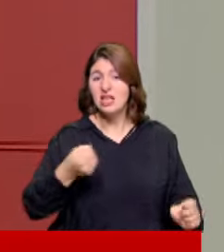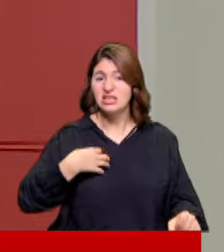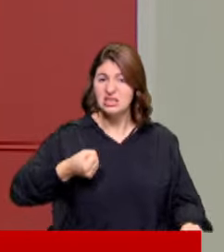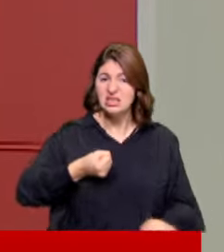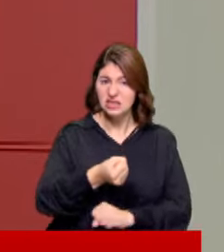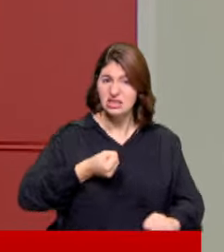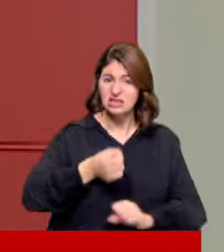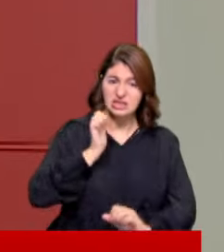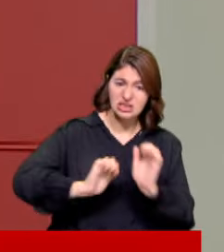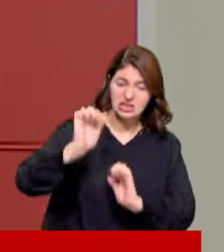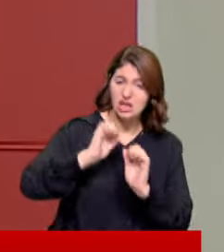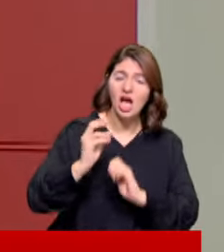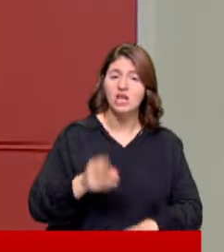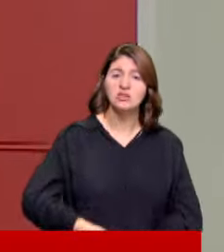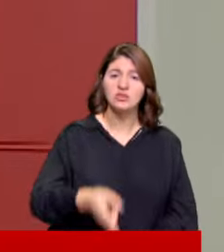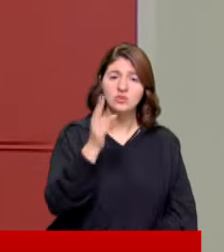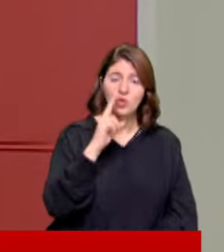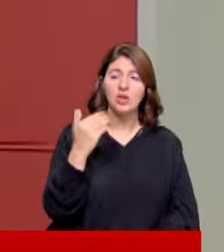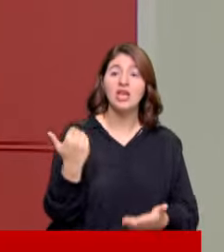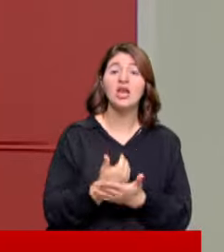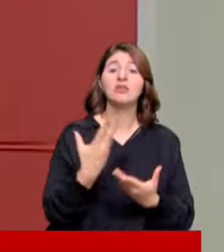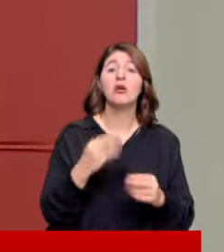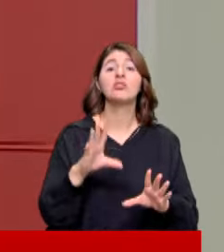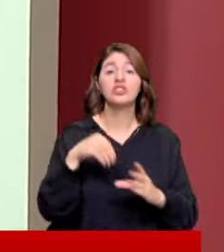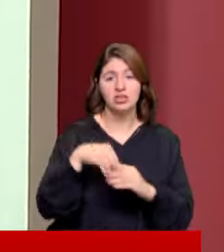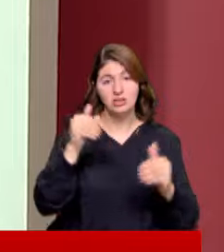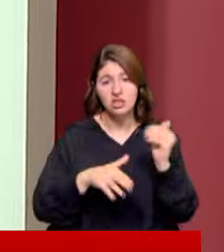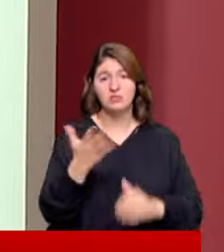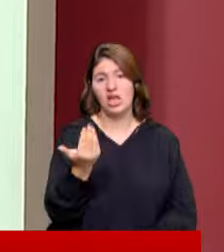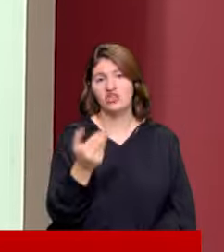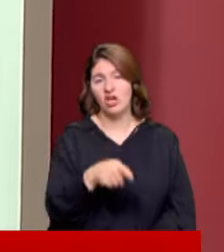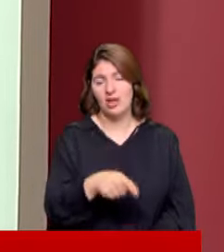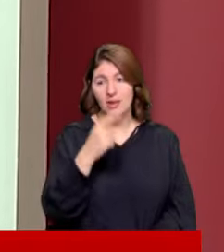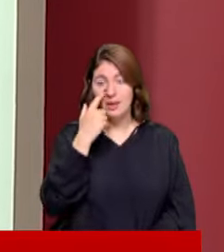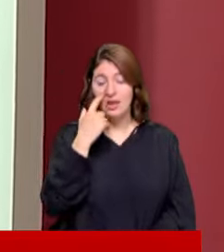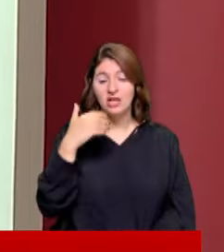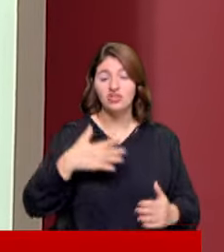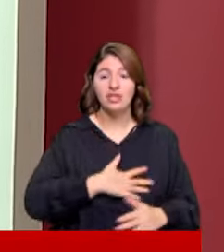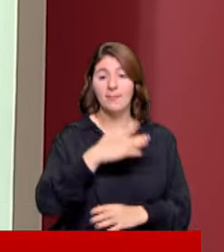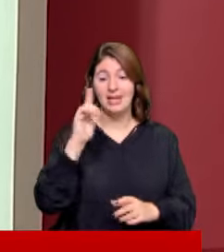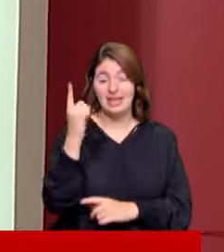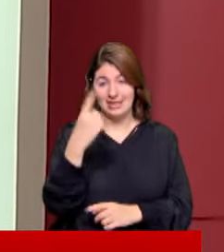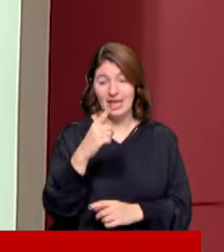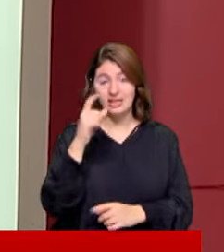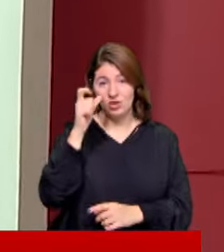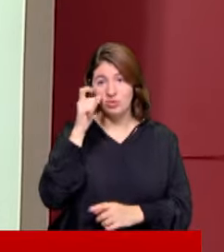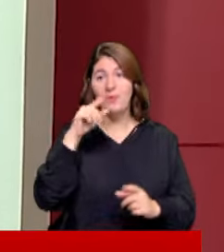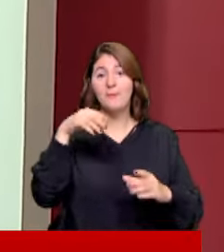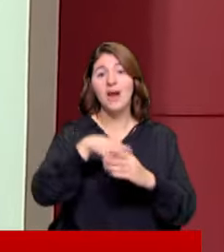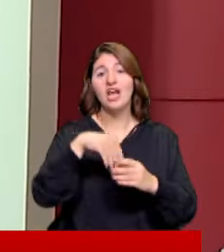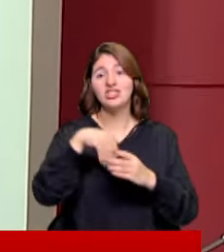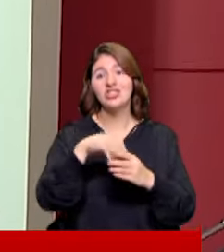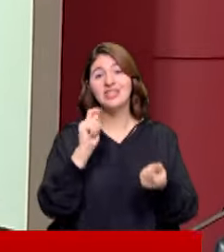direnirsen diren eninde sonunda geçim olmadığı için seçim olacak. CHP lideri Özgür Özel de parti içi değişim başlığına girmedi